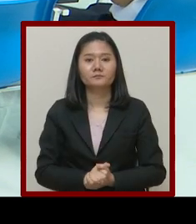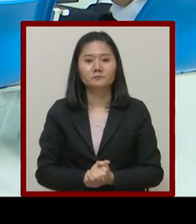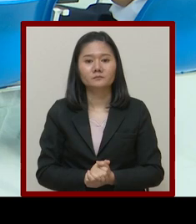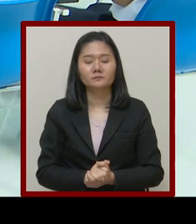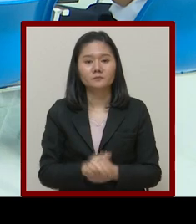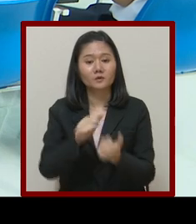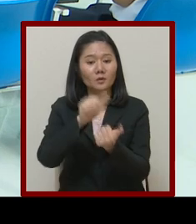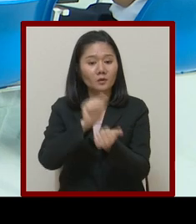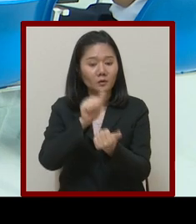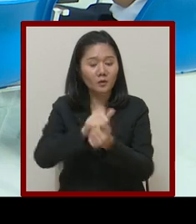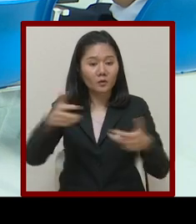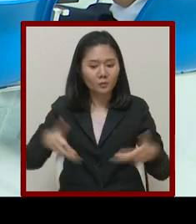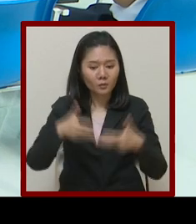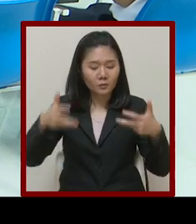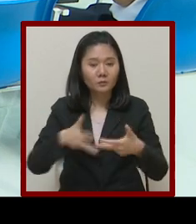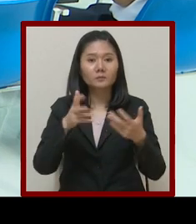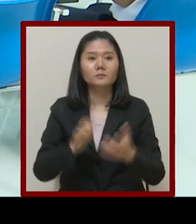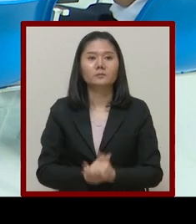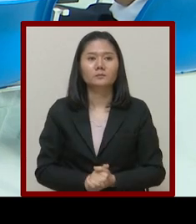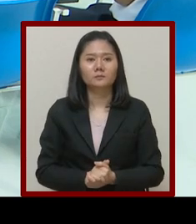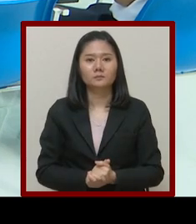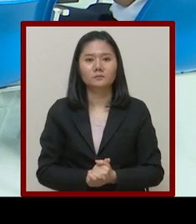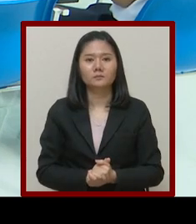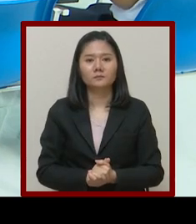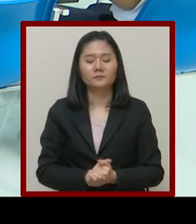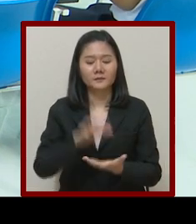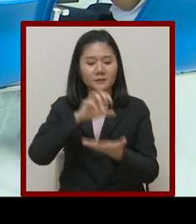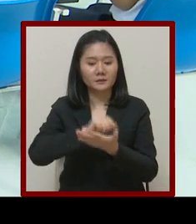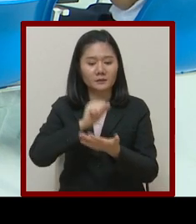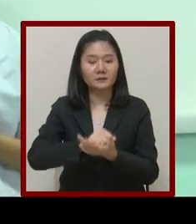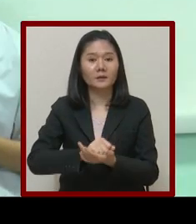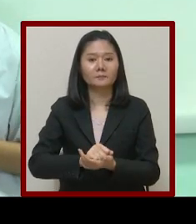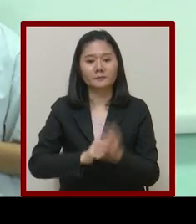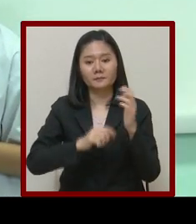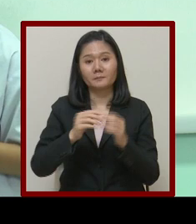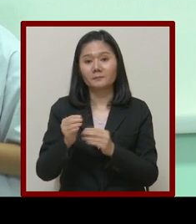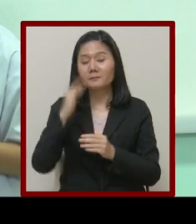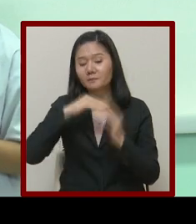หอยลายคั่วสมุนไพรค่ะยำไตปลาค่ะ